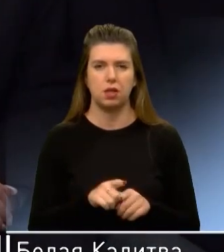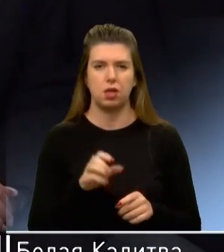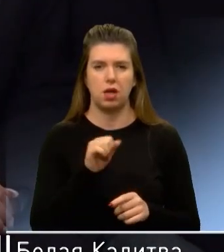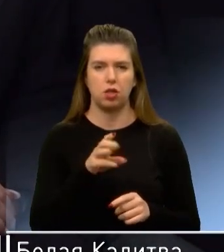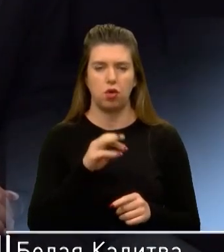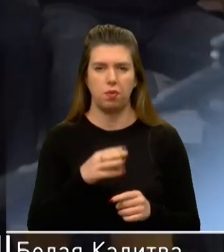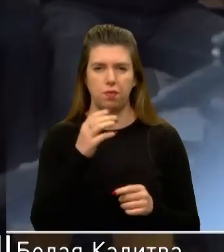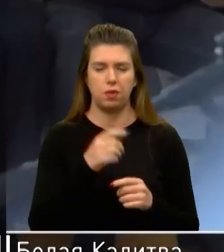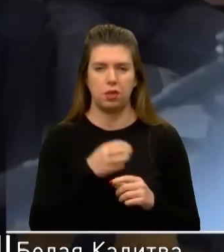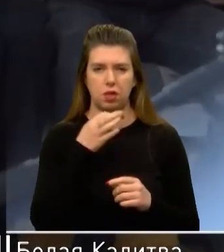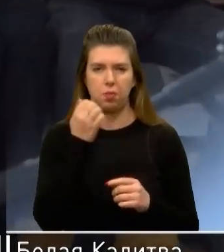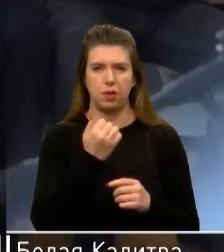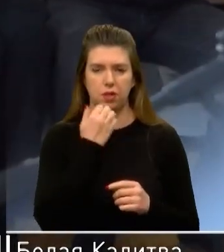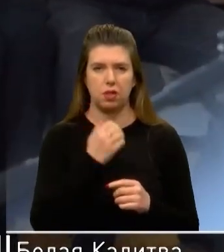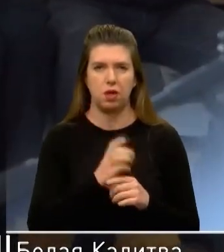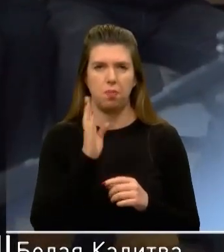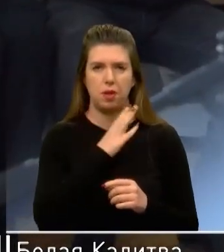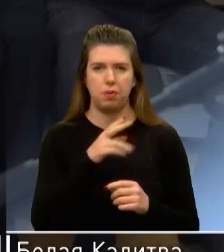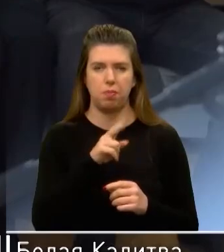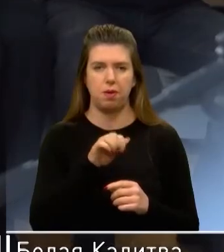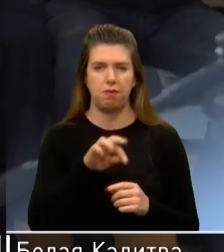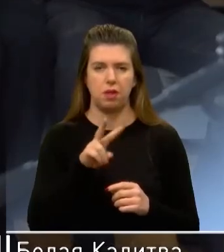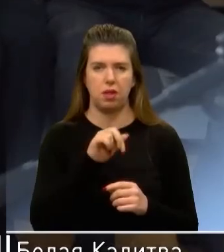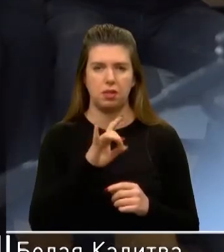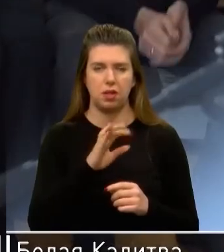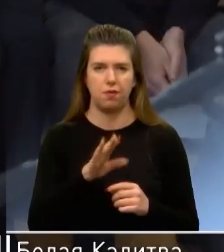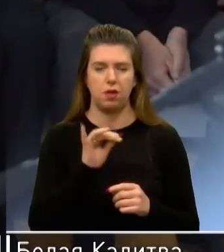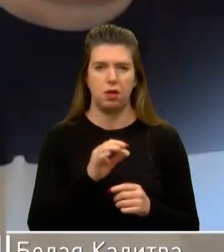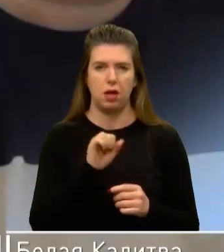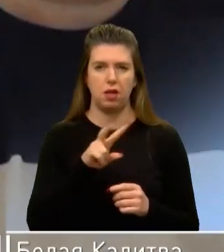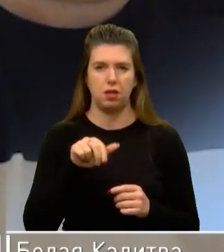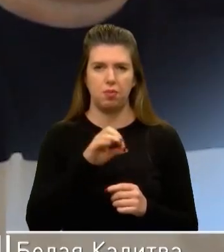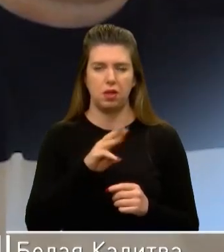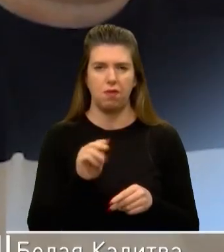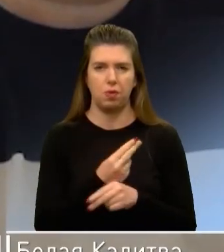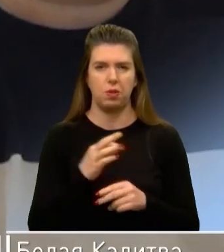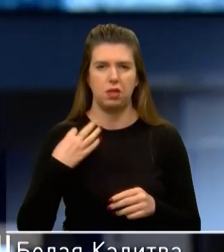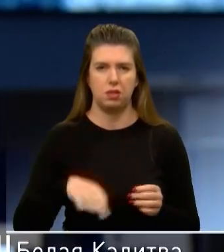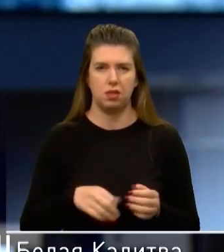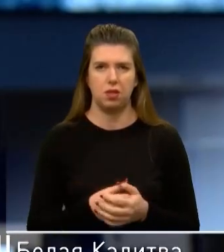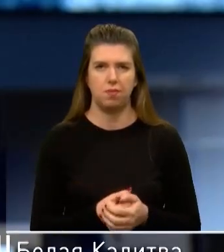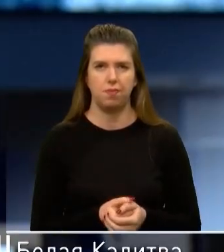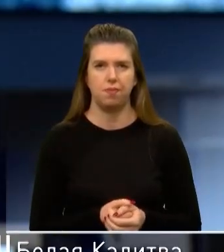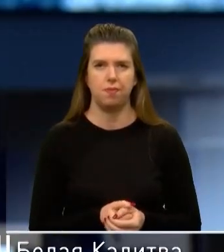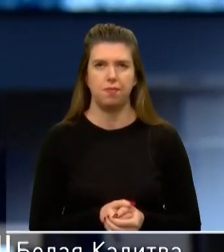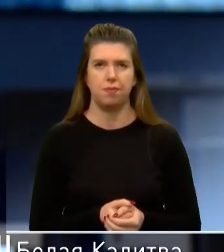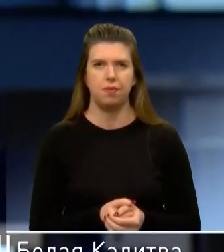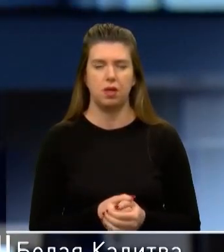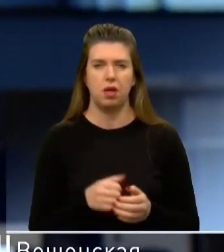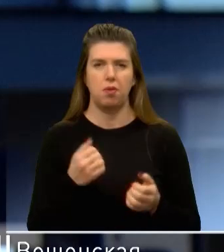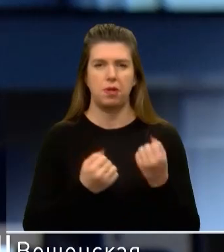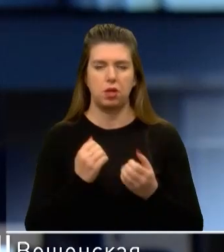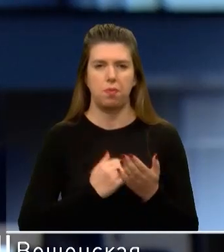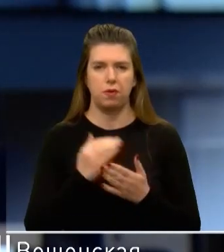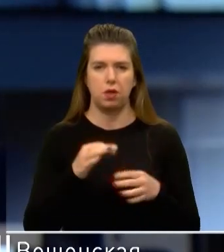артёмов выразил благодарность матери Павла Лазарева Алли Дмитриевне за воспитание сына автомобили